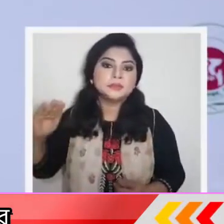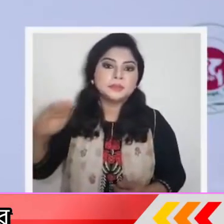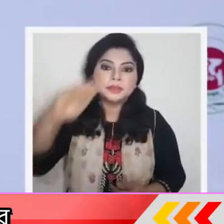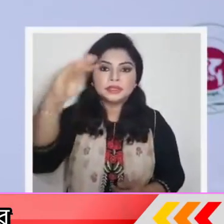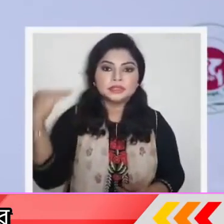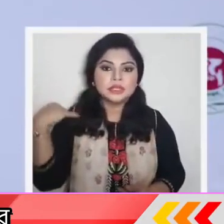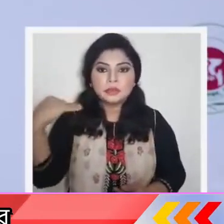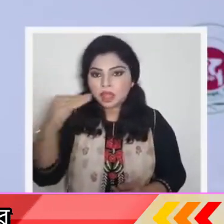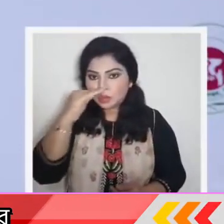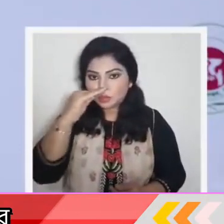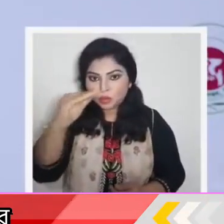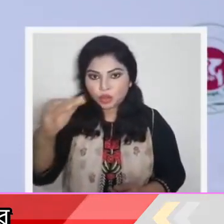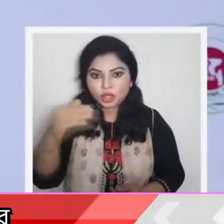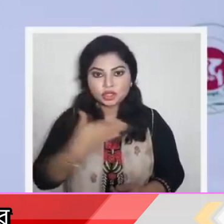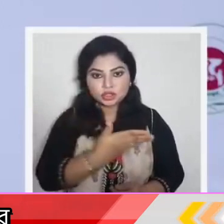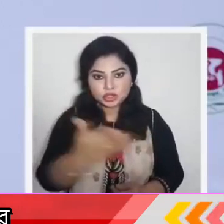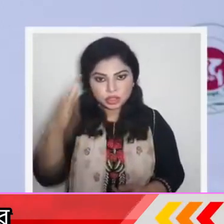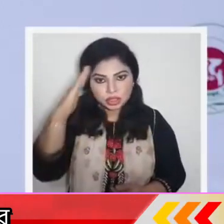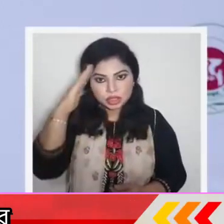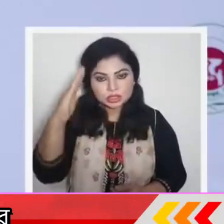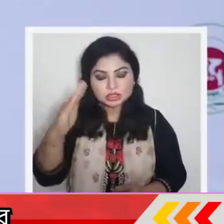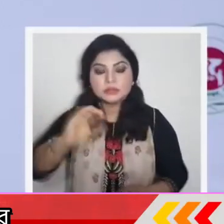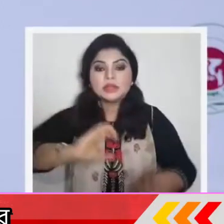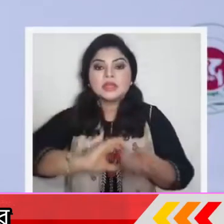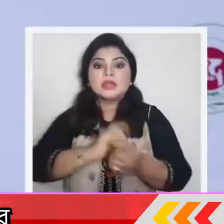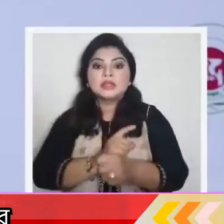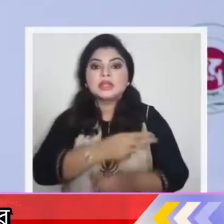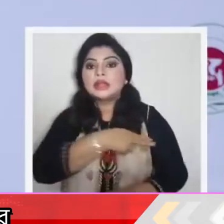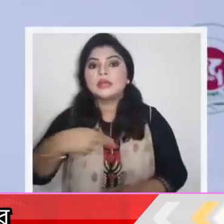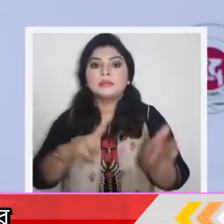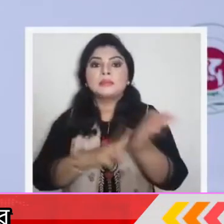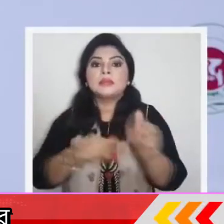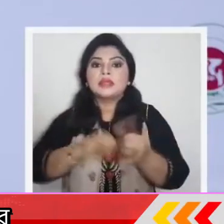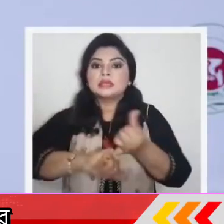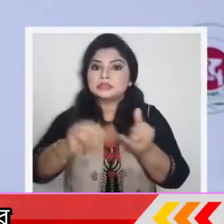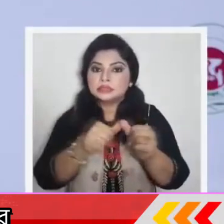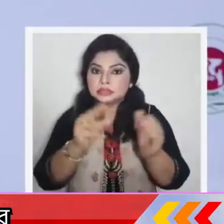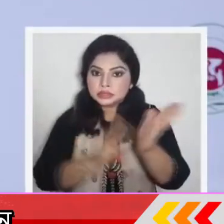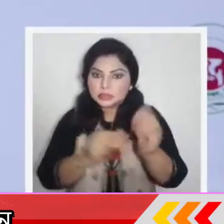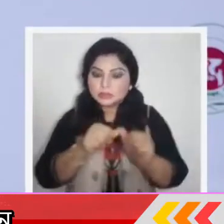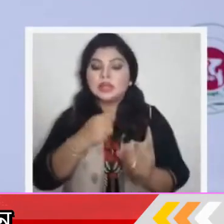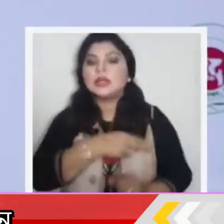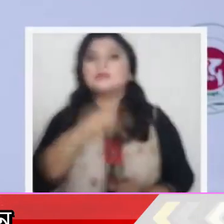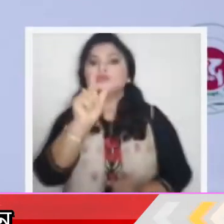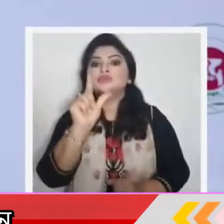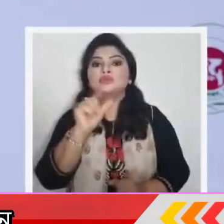জনের। এছাড়া একদিনে নতুন করে মোট শনাক্ত হয়েছে 2686 জন। দেশের মোট আক্রান্ত সংখ্যা দাঁড়িয়েছে